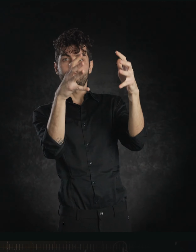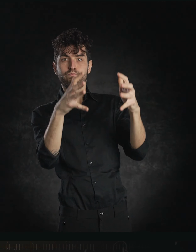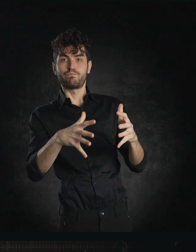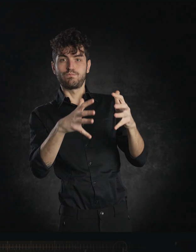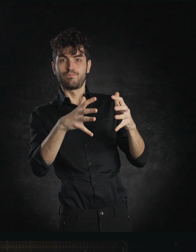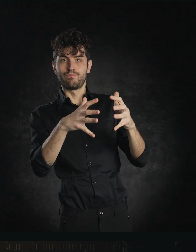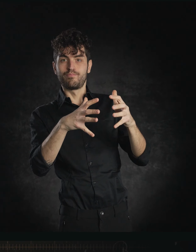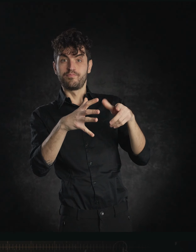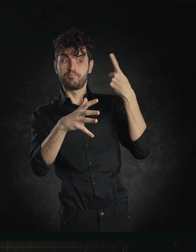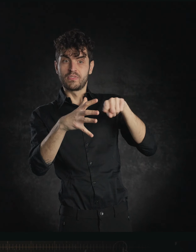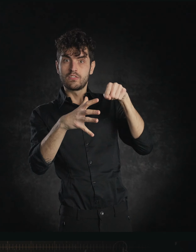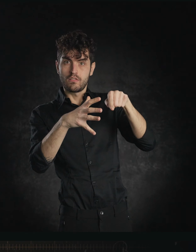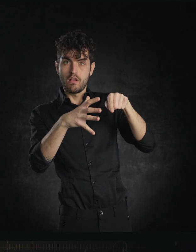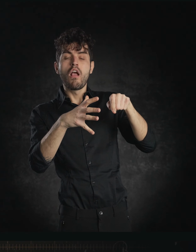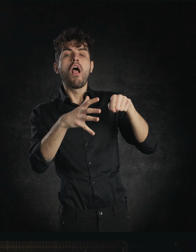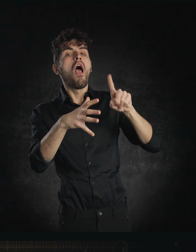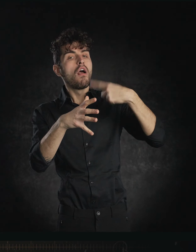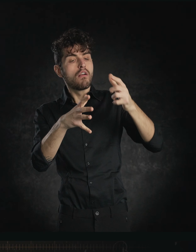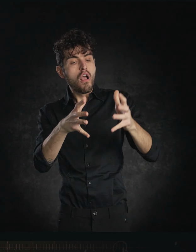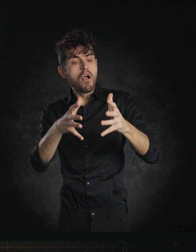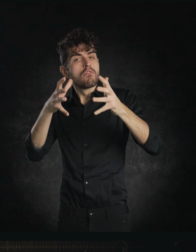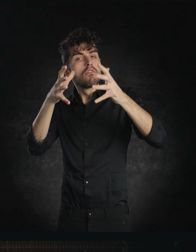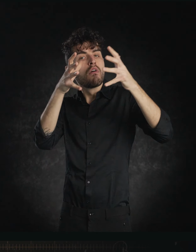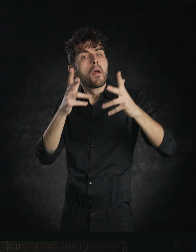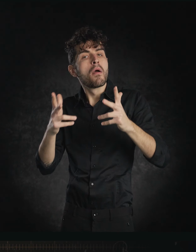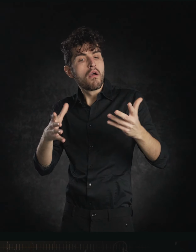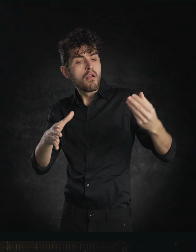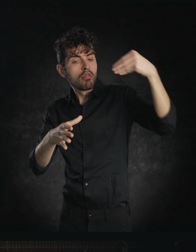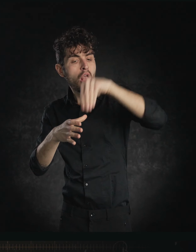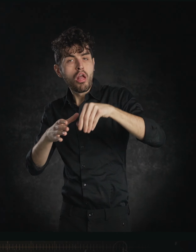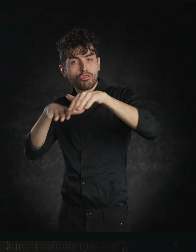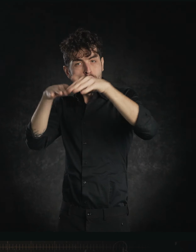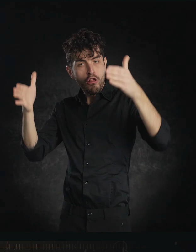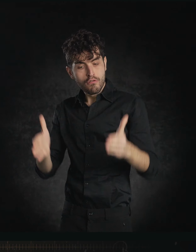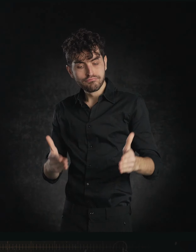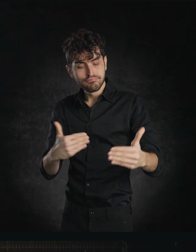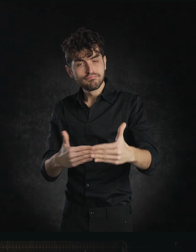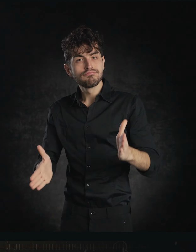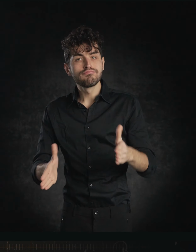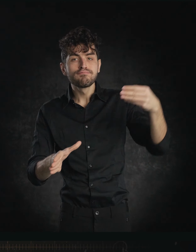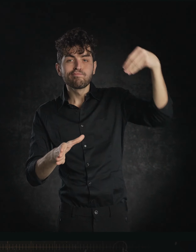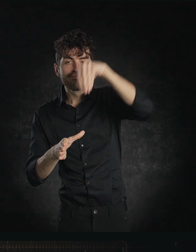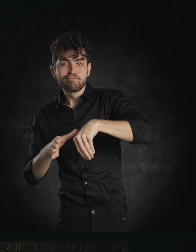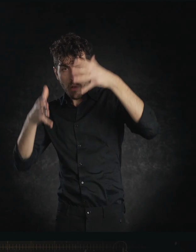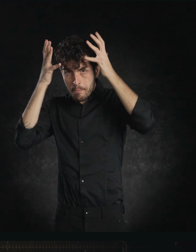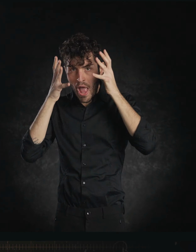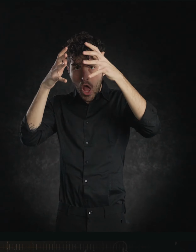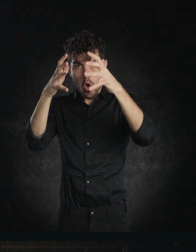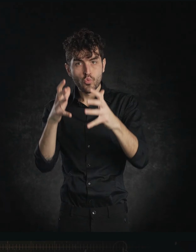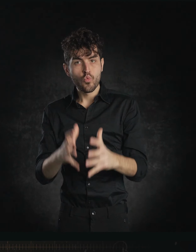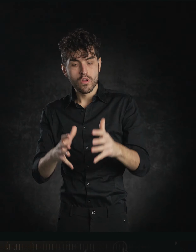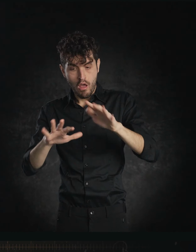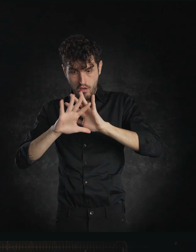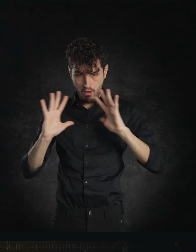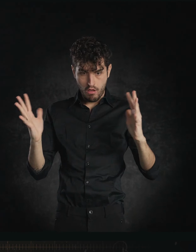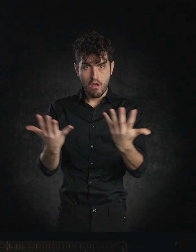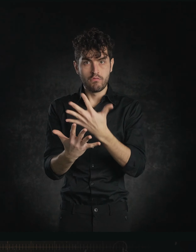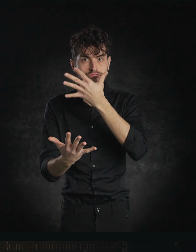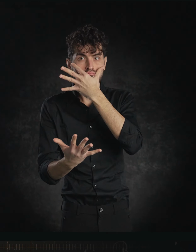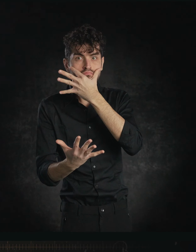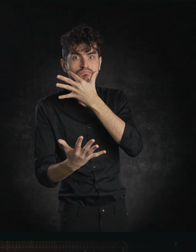e questa parrucca era poi contenuta all'interno di un porta parrucca, meraviglioso, anche nel